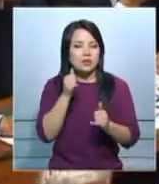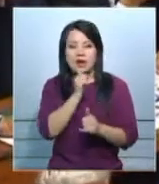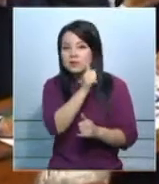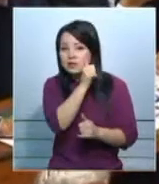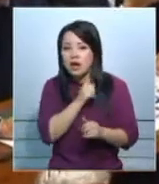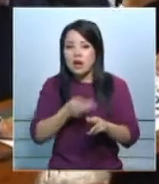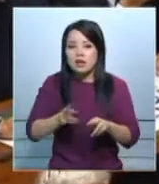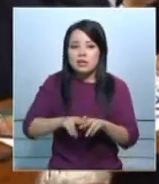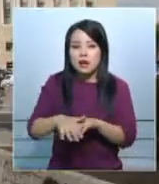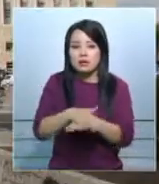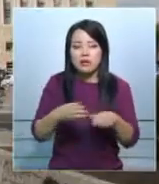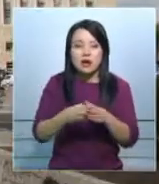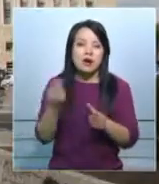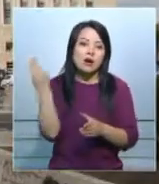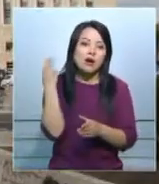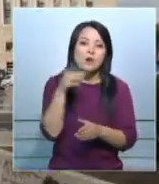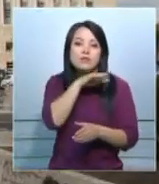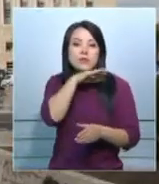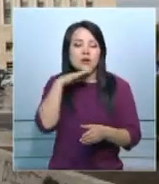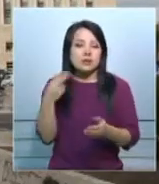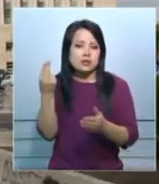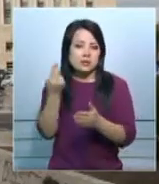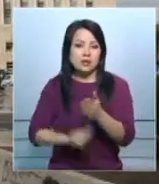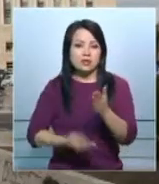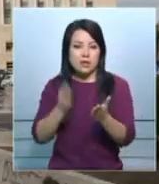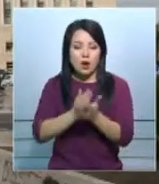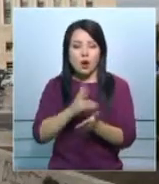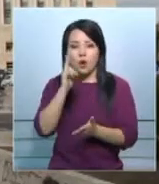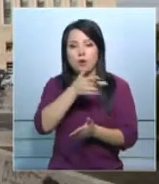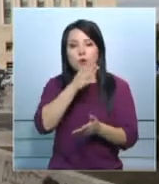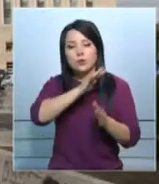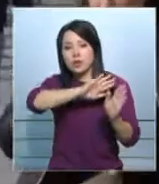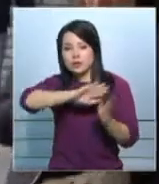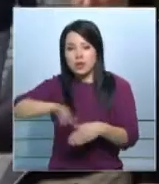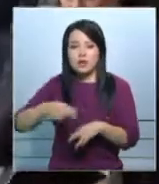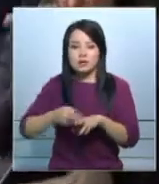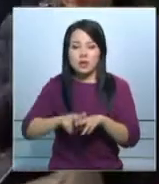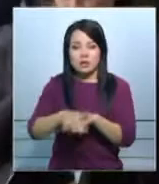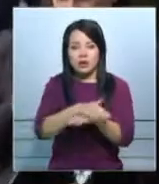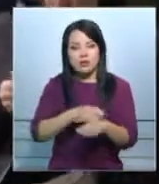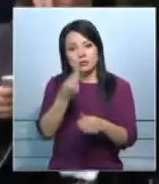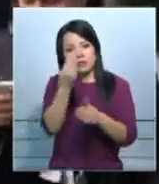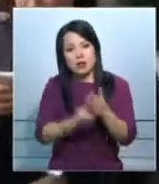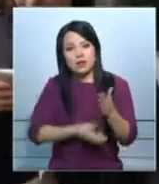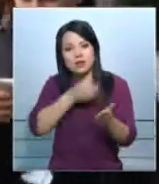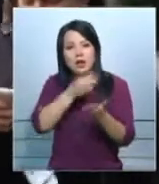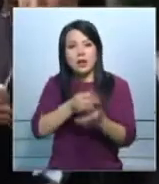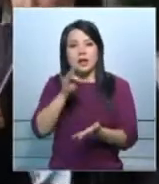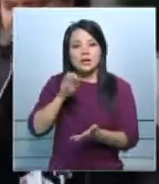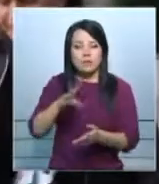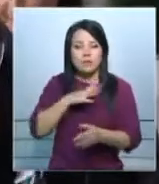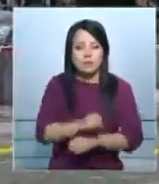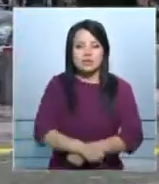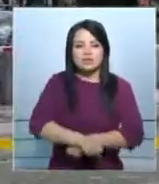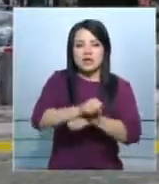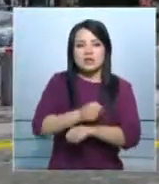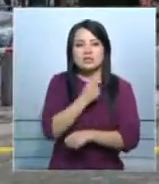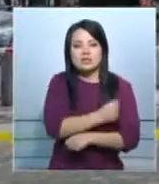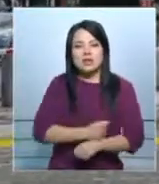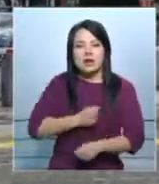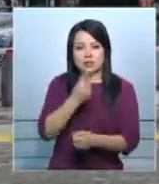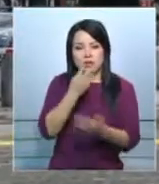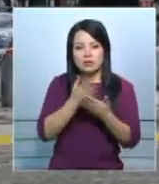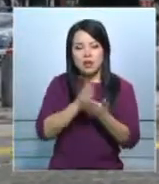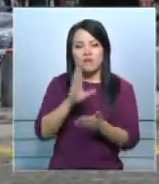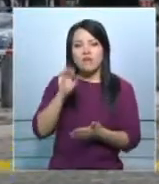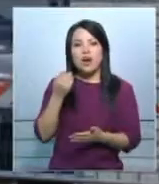дағдарысымен деп елдің қарызға белшеден батқан кез еді. Содан 3 жыл өткенде өкелік жариялаған ақпарат Римді ашуға бұлықтырды. Өйткен ол